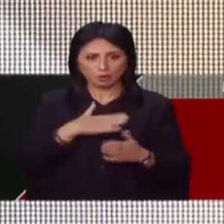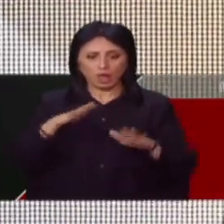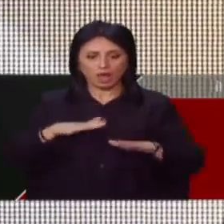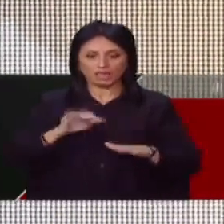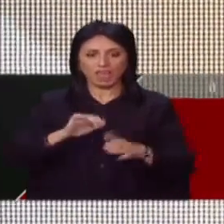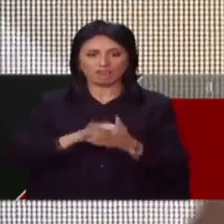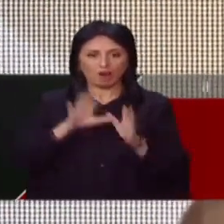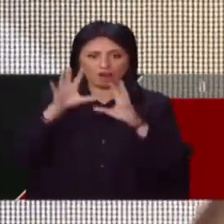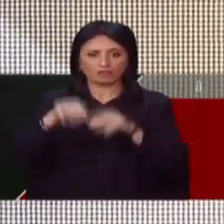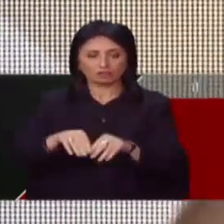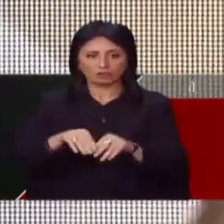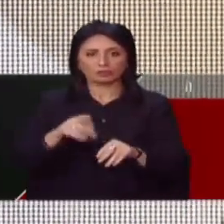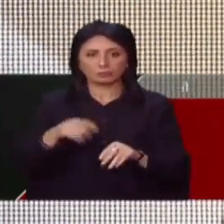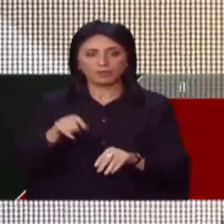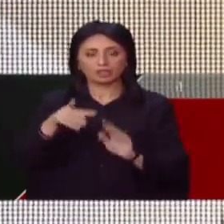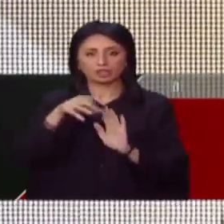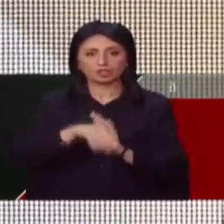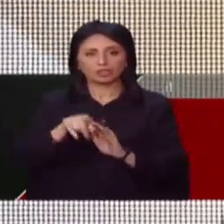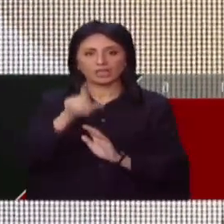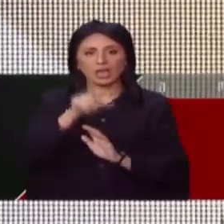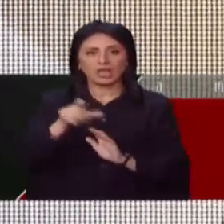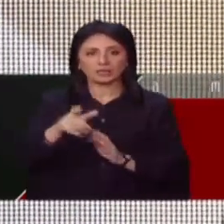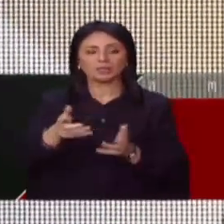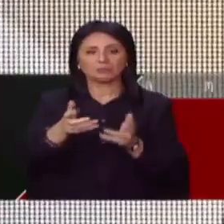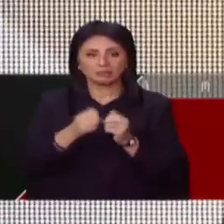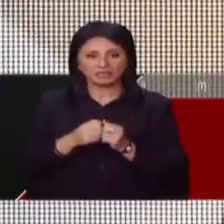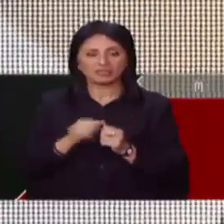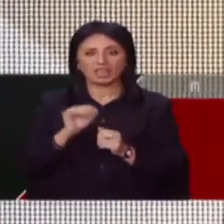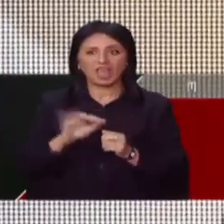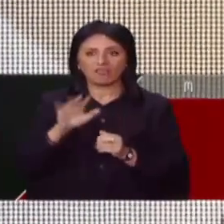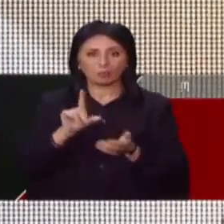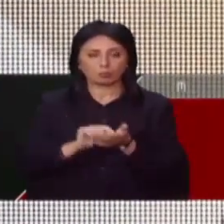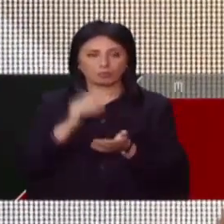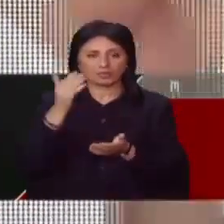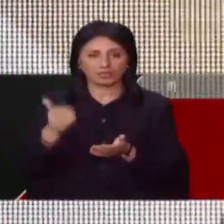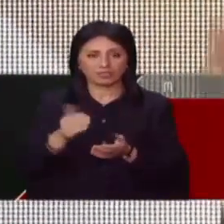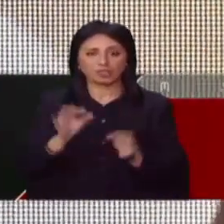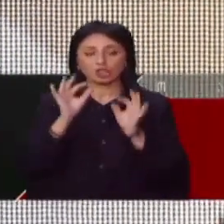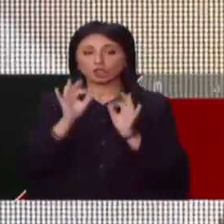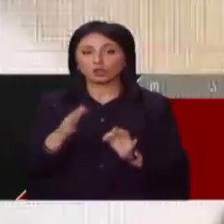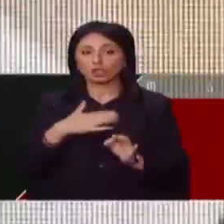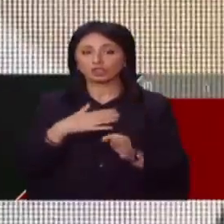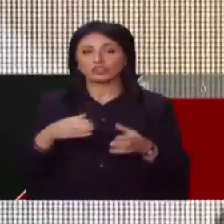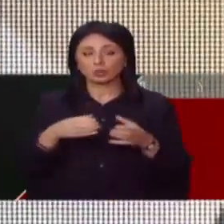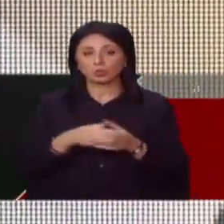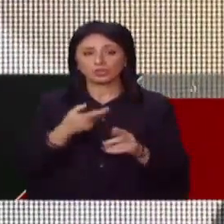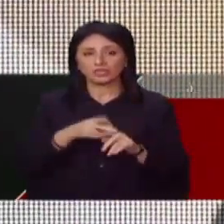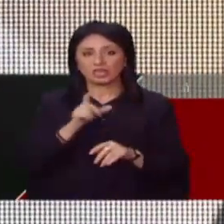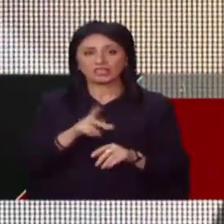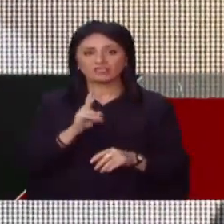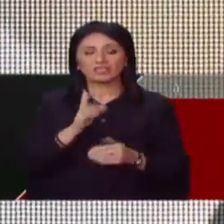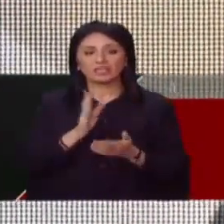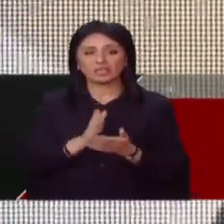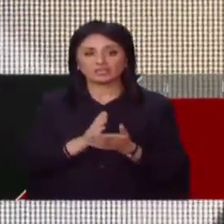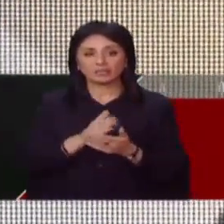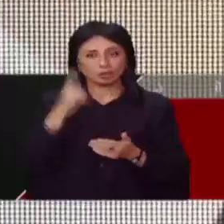ადგილი ევროკავშირში, სადაც მათ შორის ეს ადამიანები მიიღებენ ევროპულ პენსიას და სწორედ ჩვენი გუნდი არის ის ხალხი, ვისაც